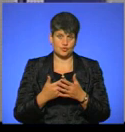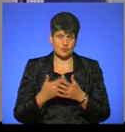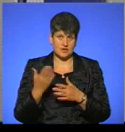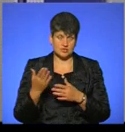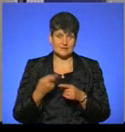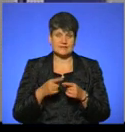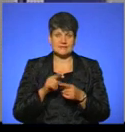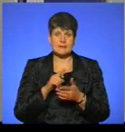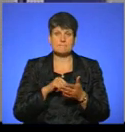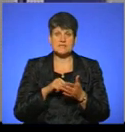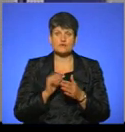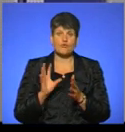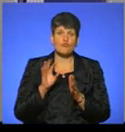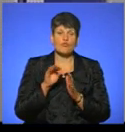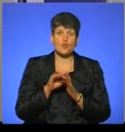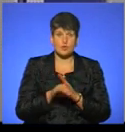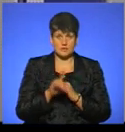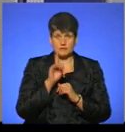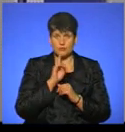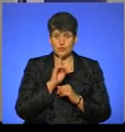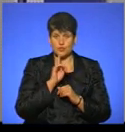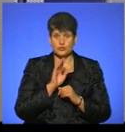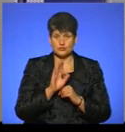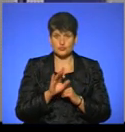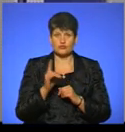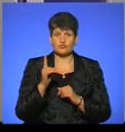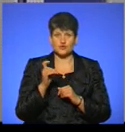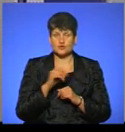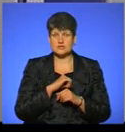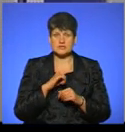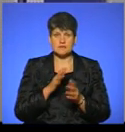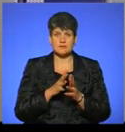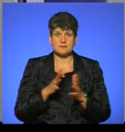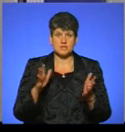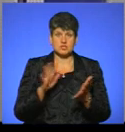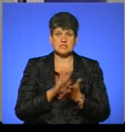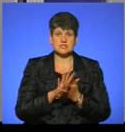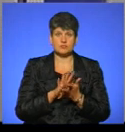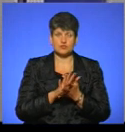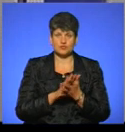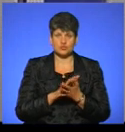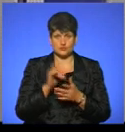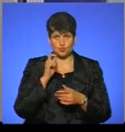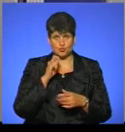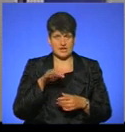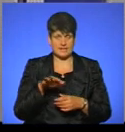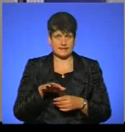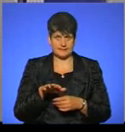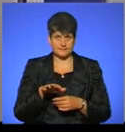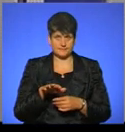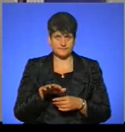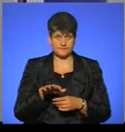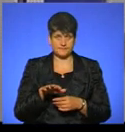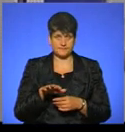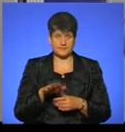місто входить поки що в сотню найбільших забруднювачів України, але є